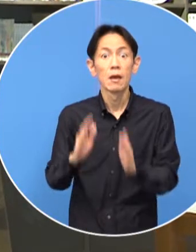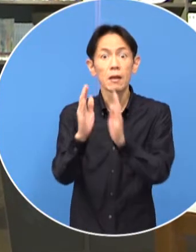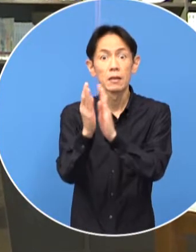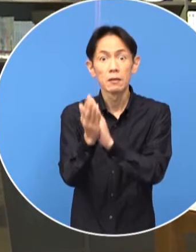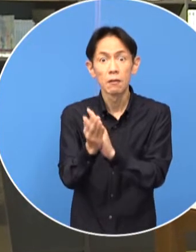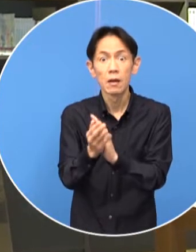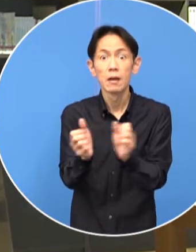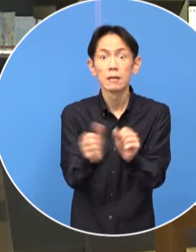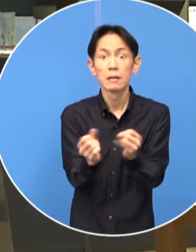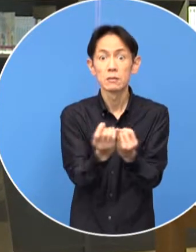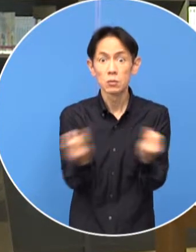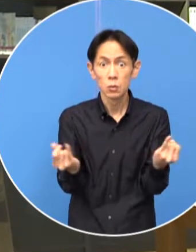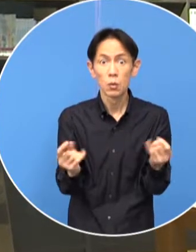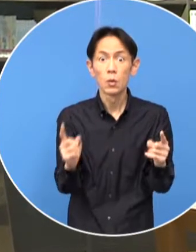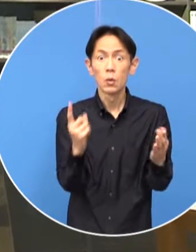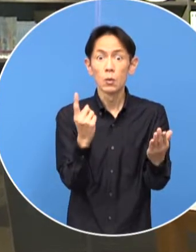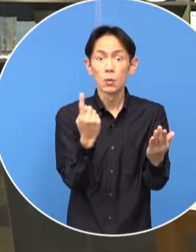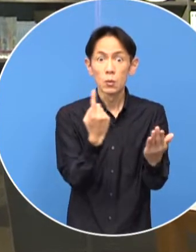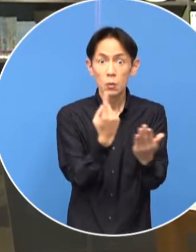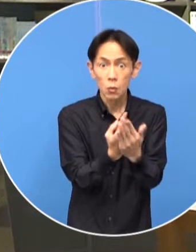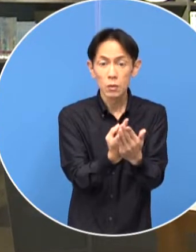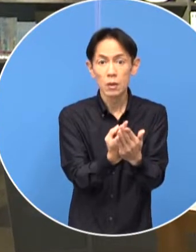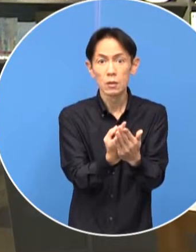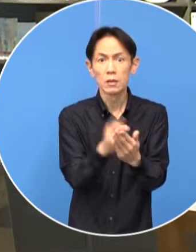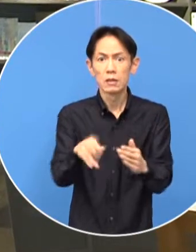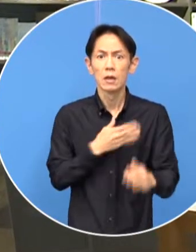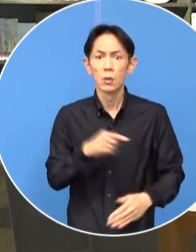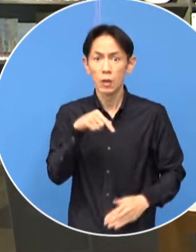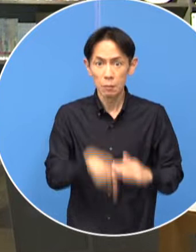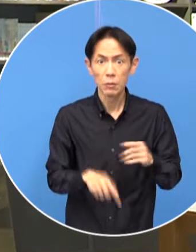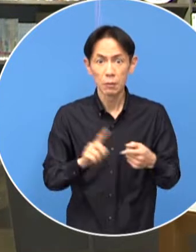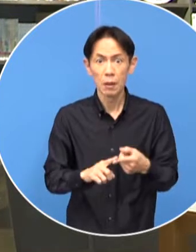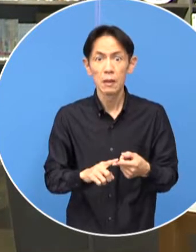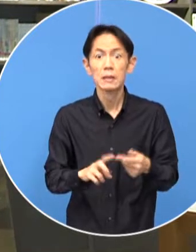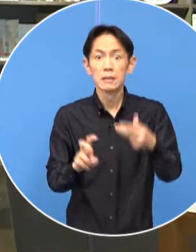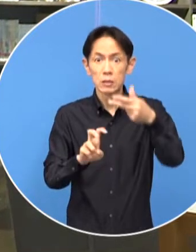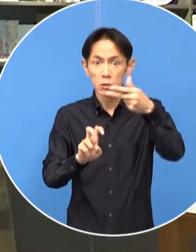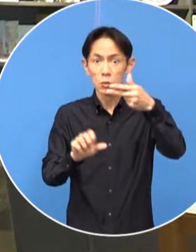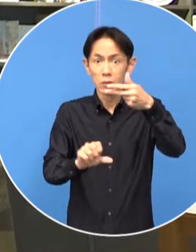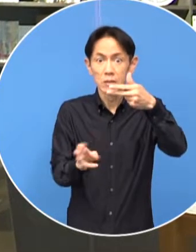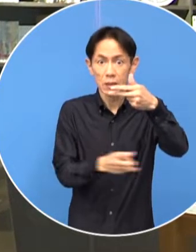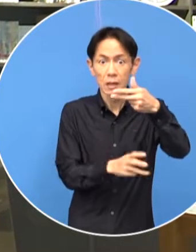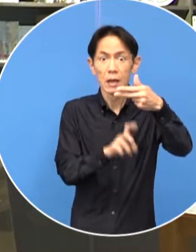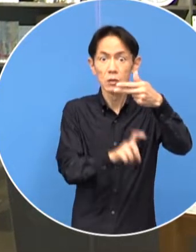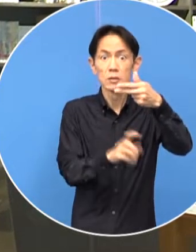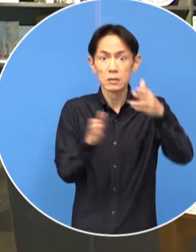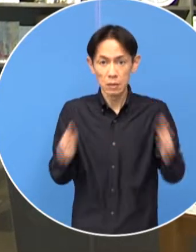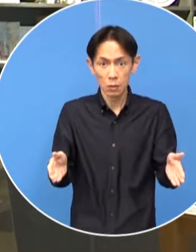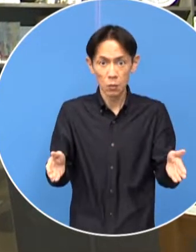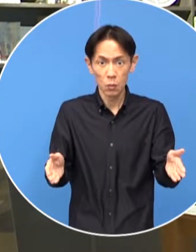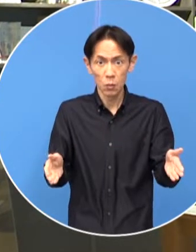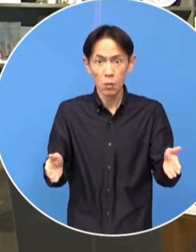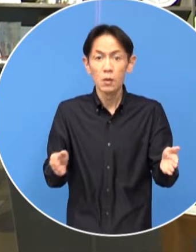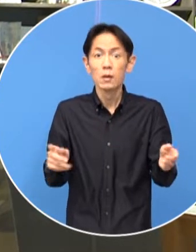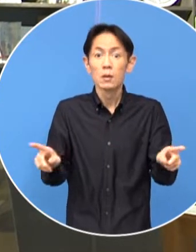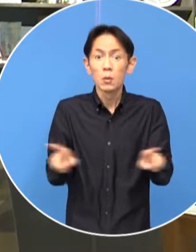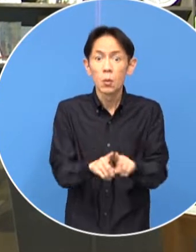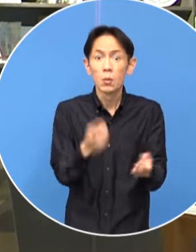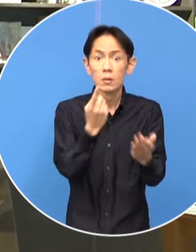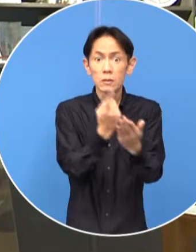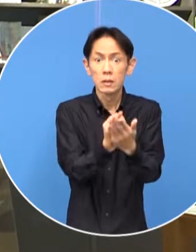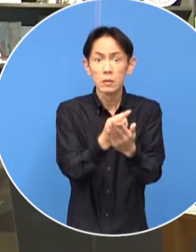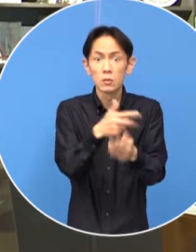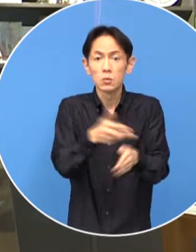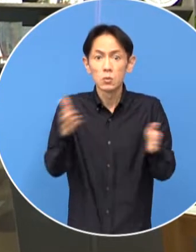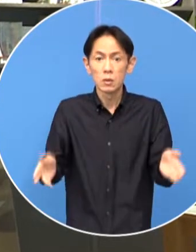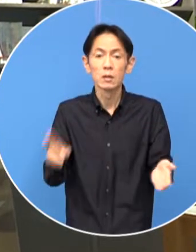県では男女共同参画について理解を深めるため、毎年7月25日から31日を男女共同